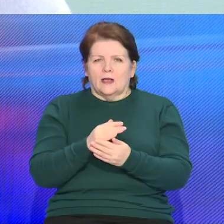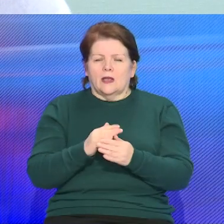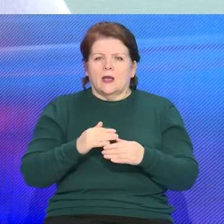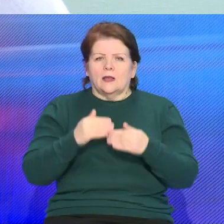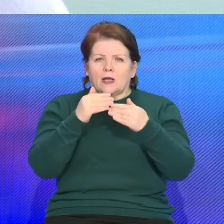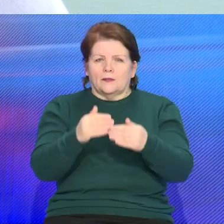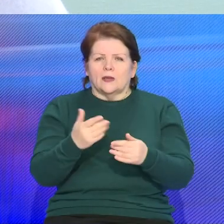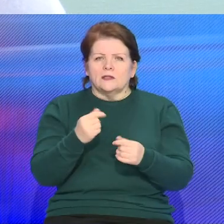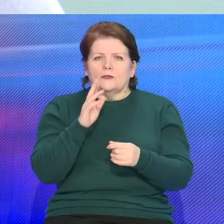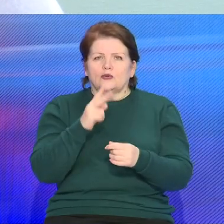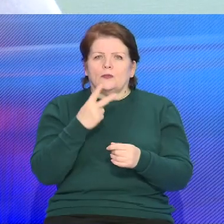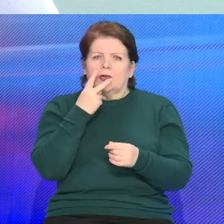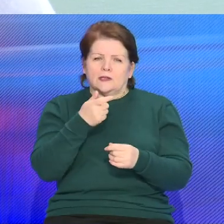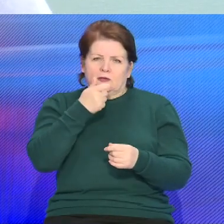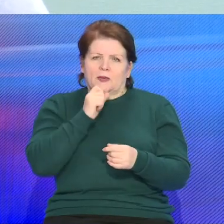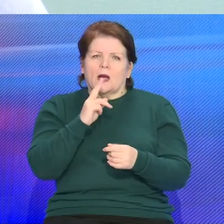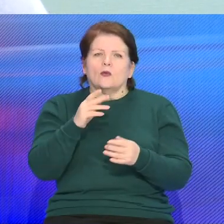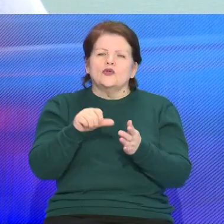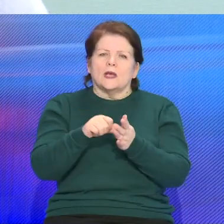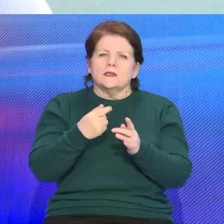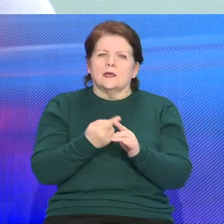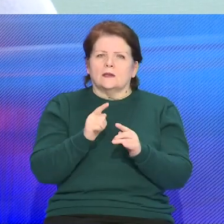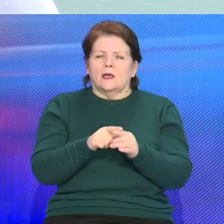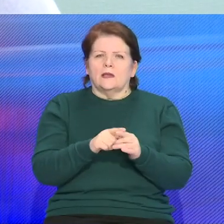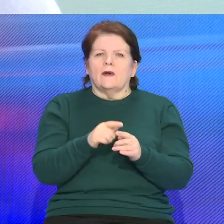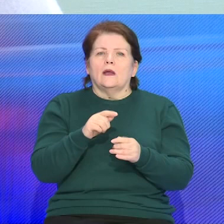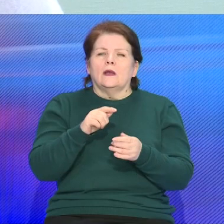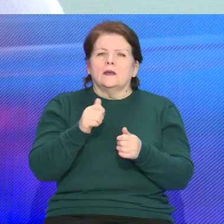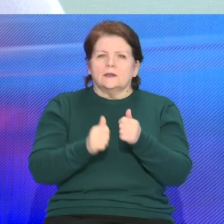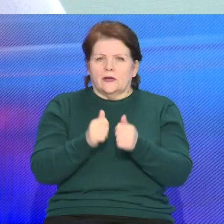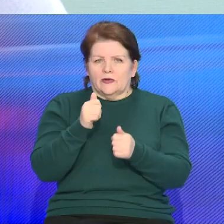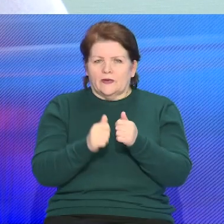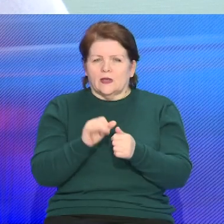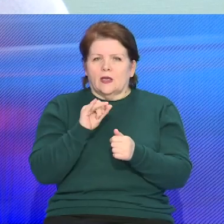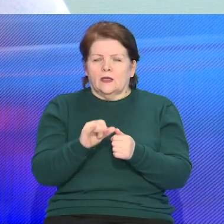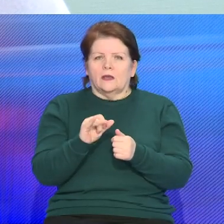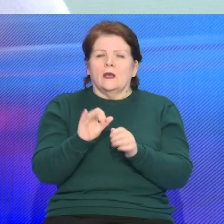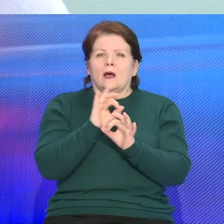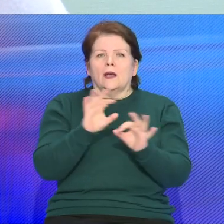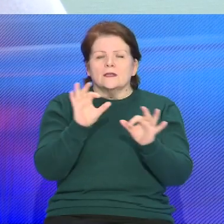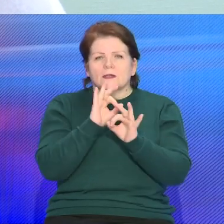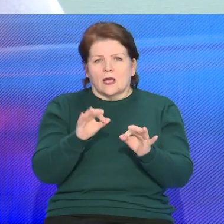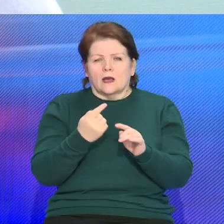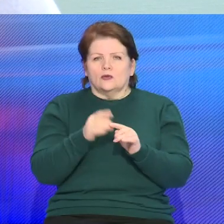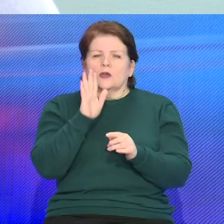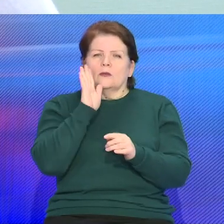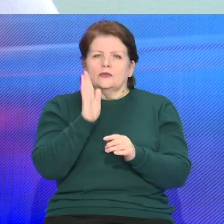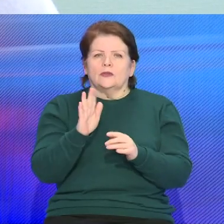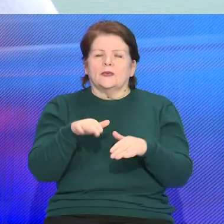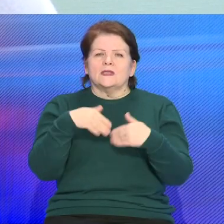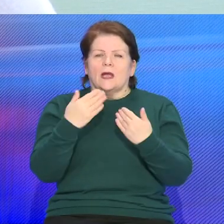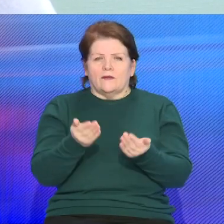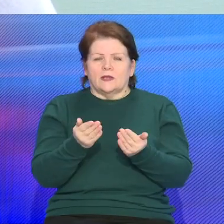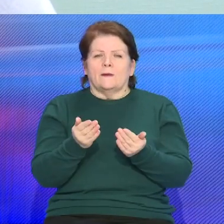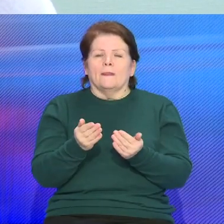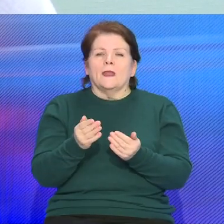представлять и позиционировать себя как участника данного проекта. И эссе, которое будет представлено в электронном виде, называется она «О той